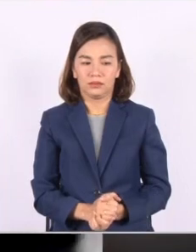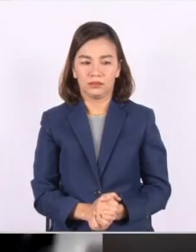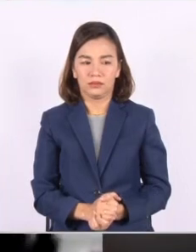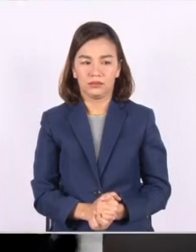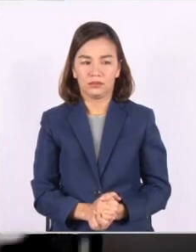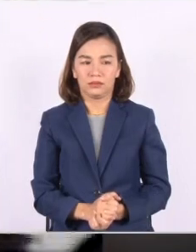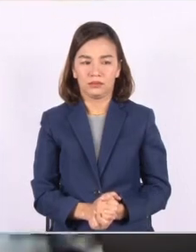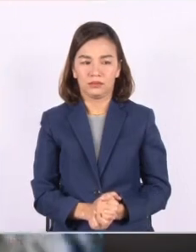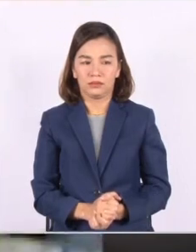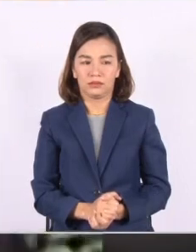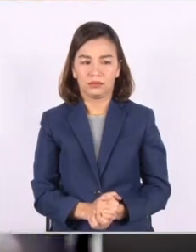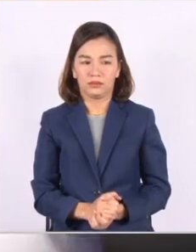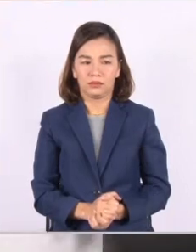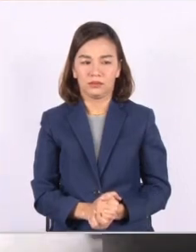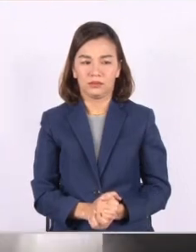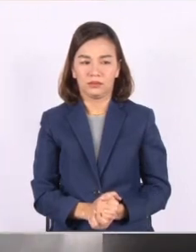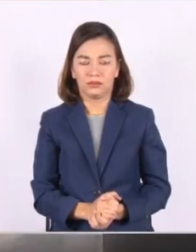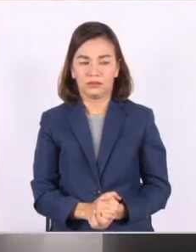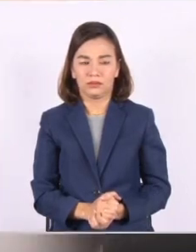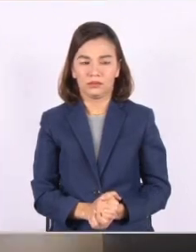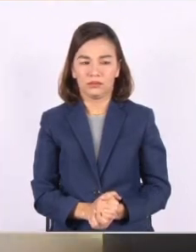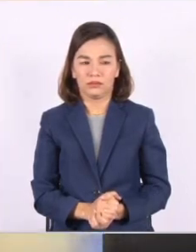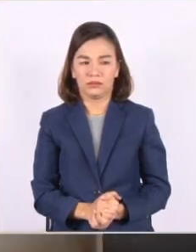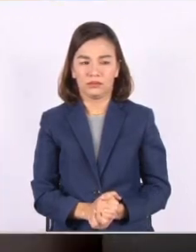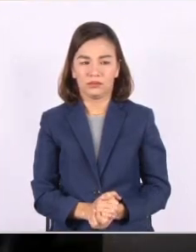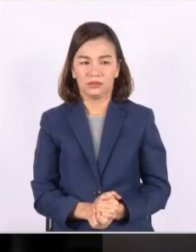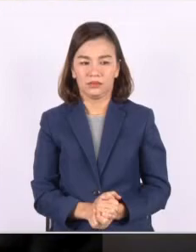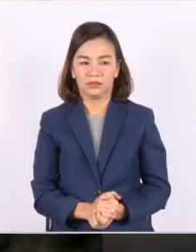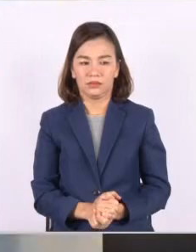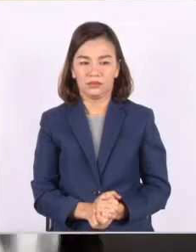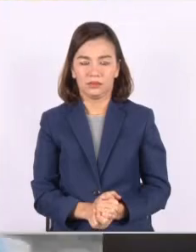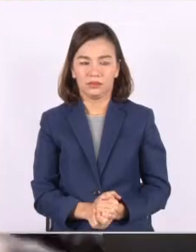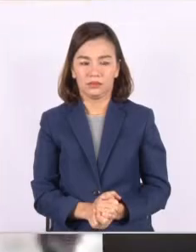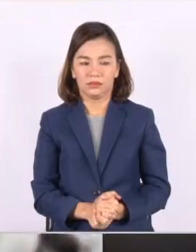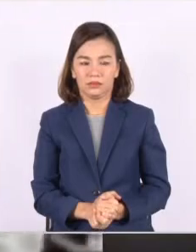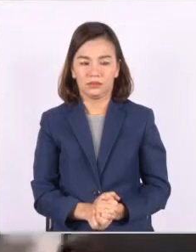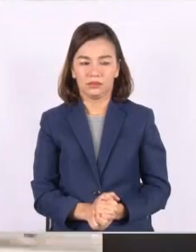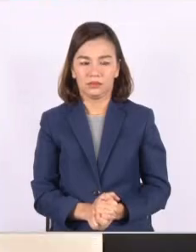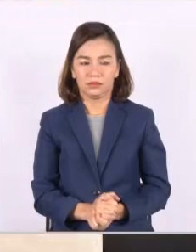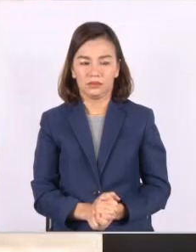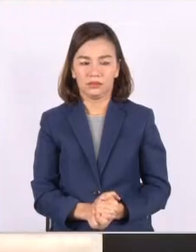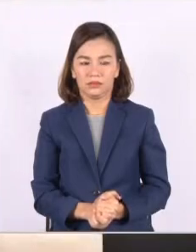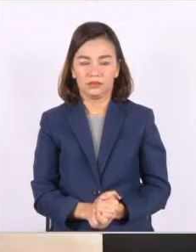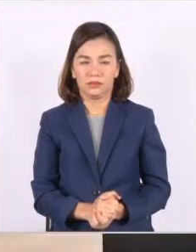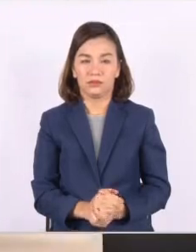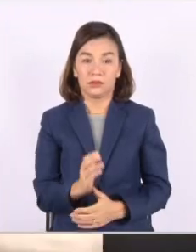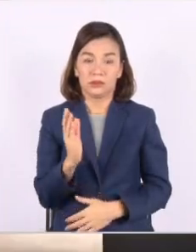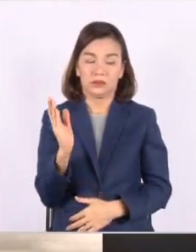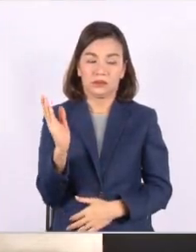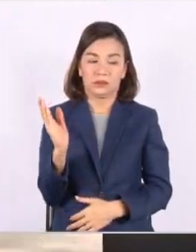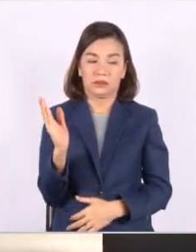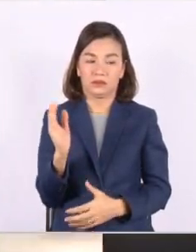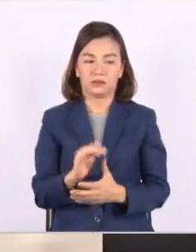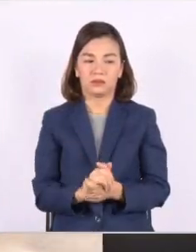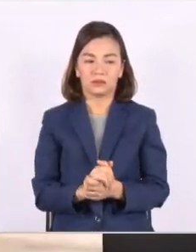กูไม่ให้ตายด้วยว่าหนุด เห็นนะแล้วก็เห็นคนฆ่ากันอย่างนั้นเลย นี่ดูนะครับคน